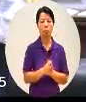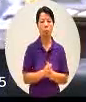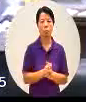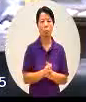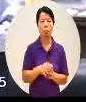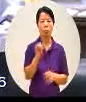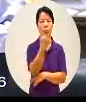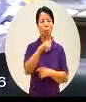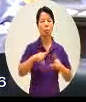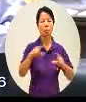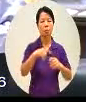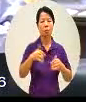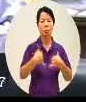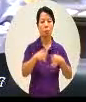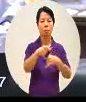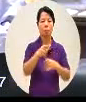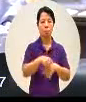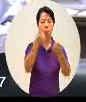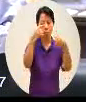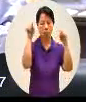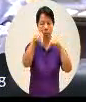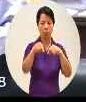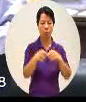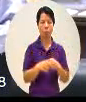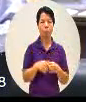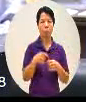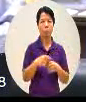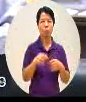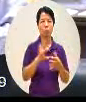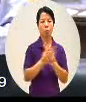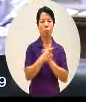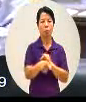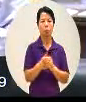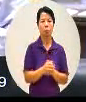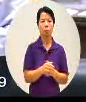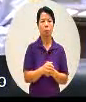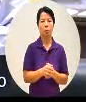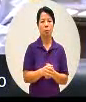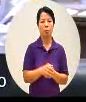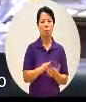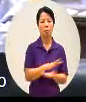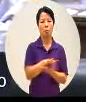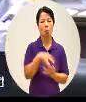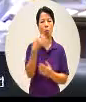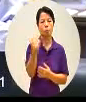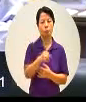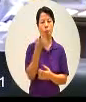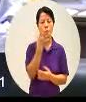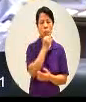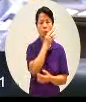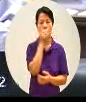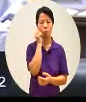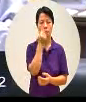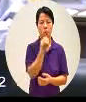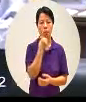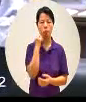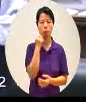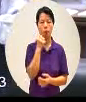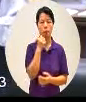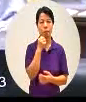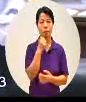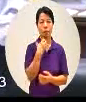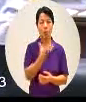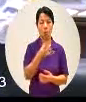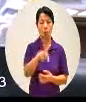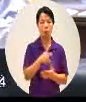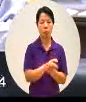这趟二修大厦义大城这条路为什么这么歹？啊，咱自管政府的时代就一直